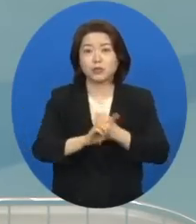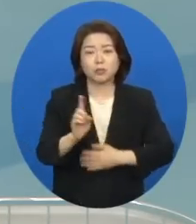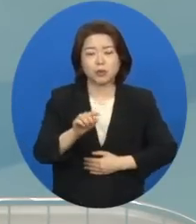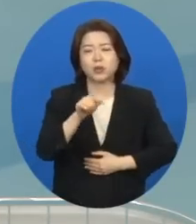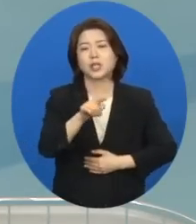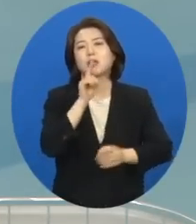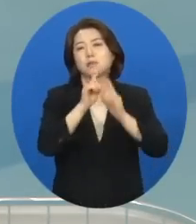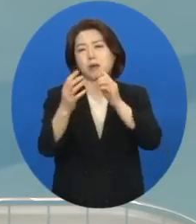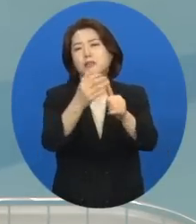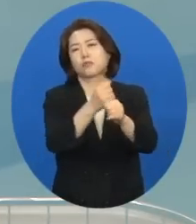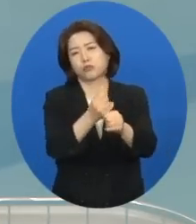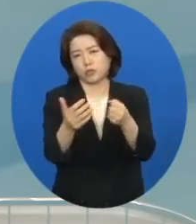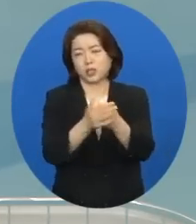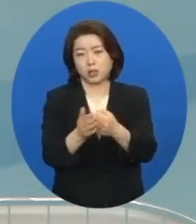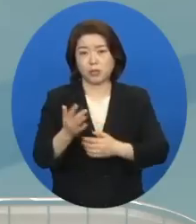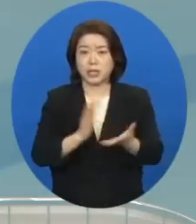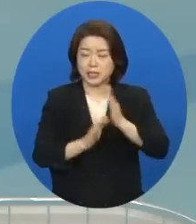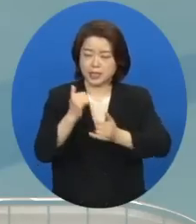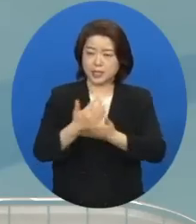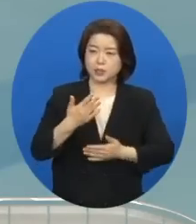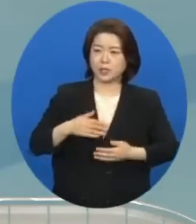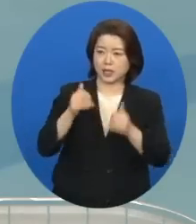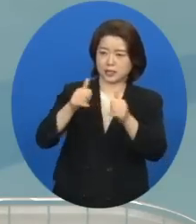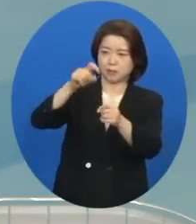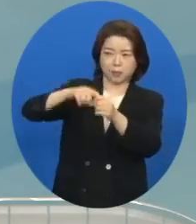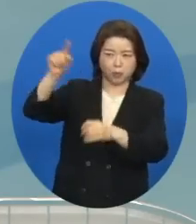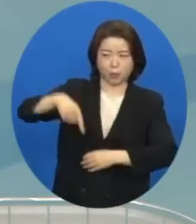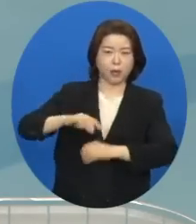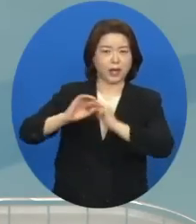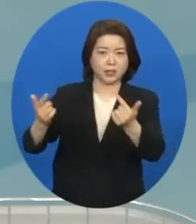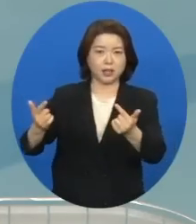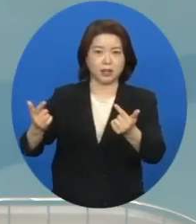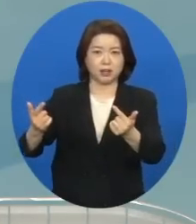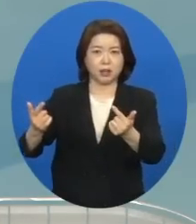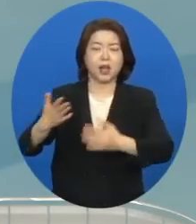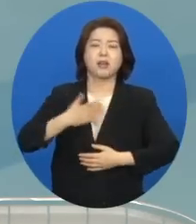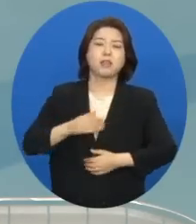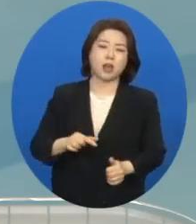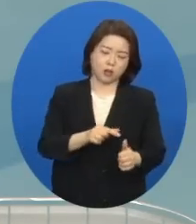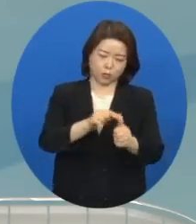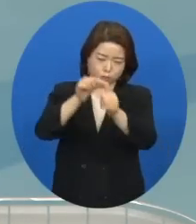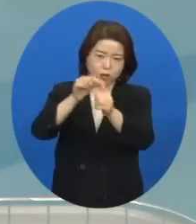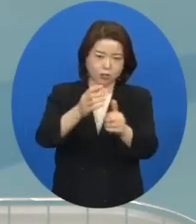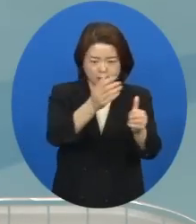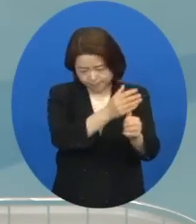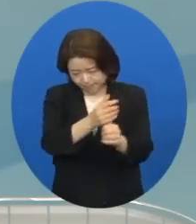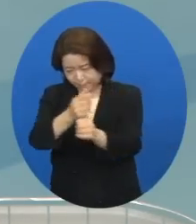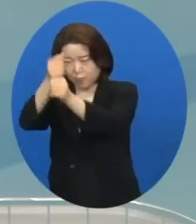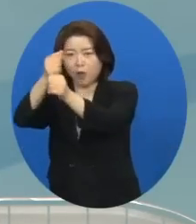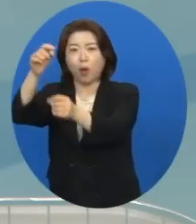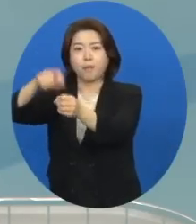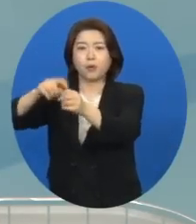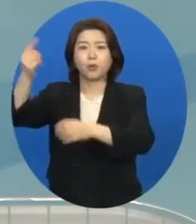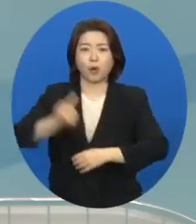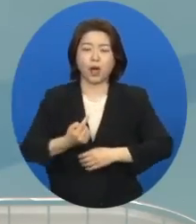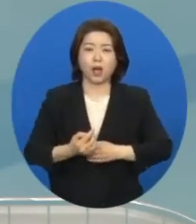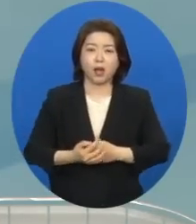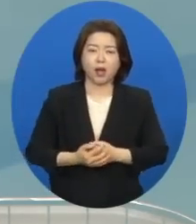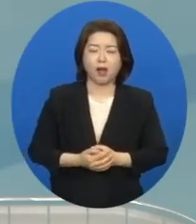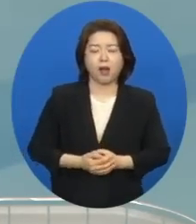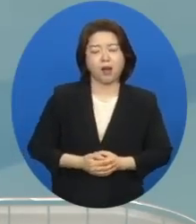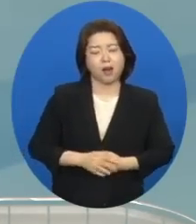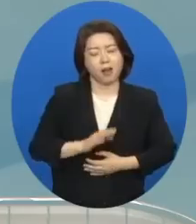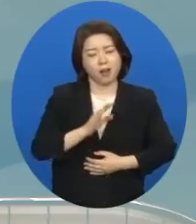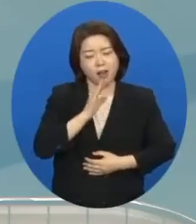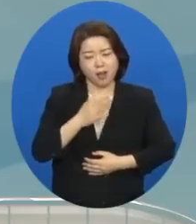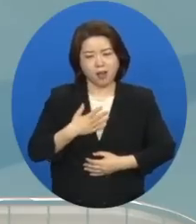말씀 때문이에요. 예수님은 나를 심판하러 오신 분이 아니시다. 나를 구원하러 오셨다. 그러니까 말할 수